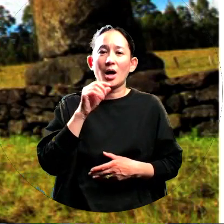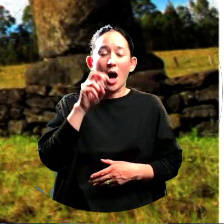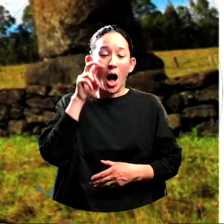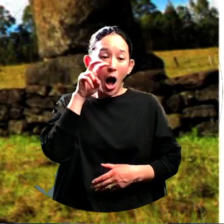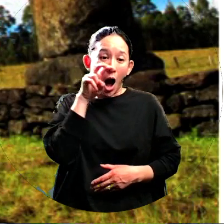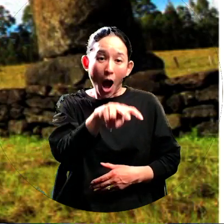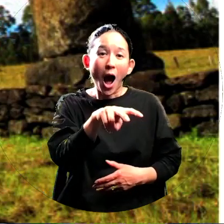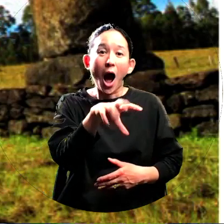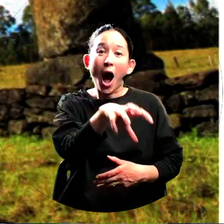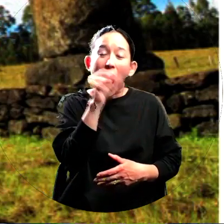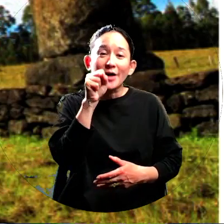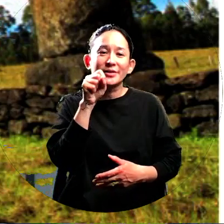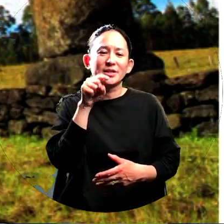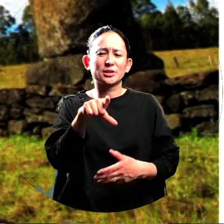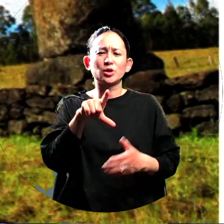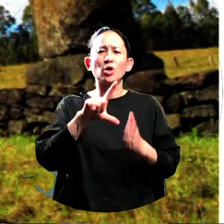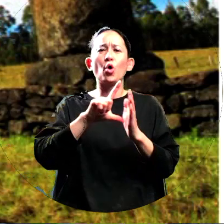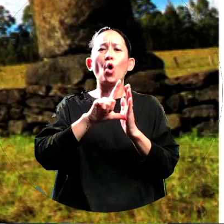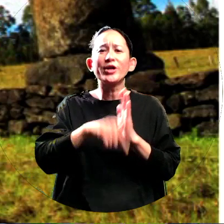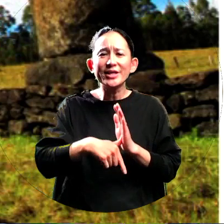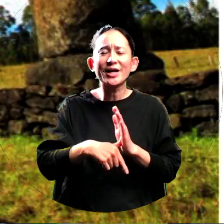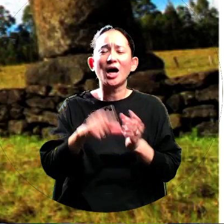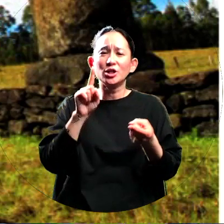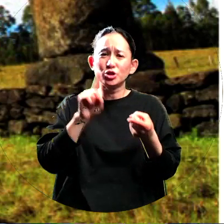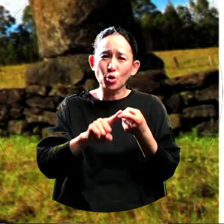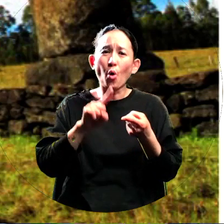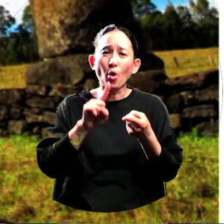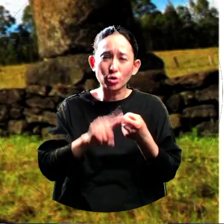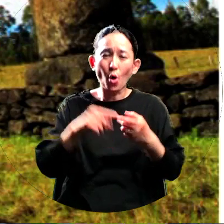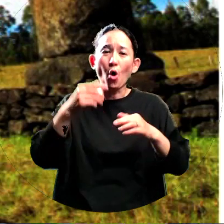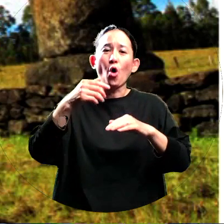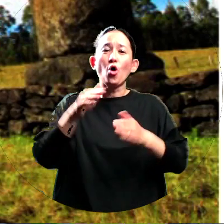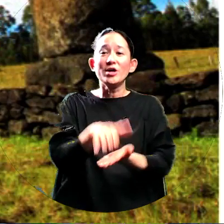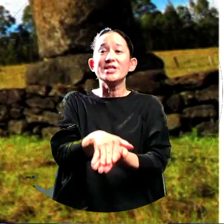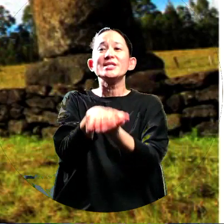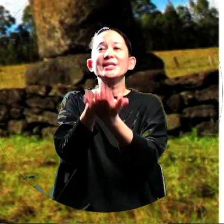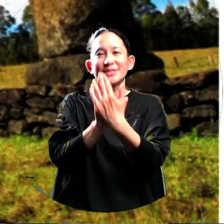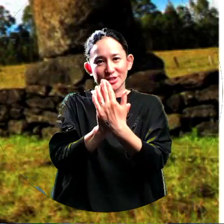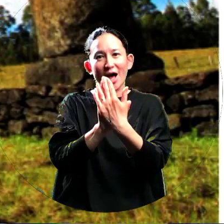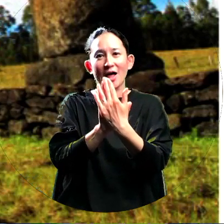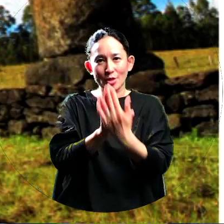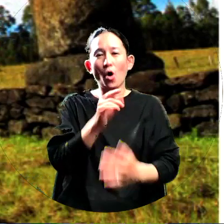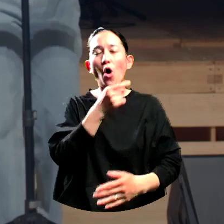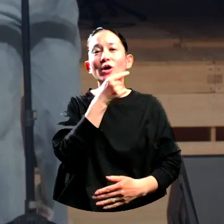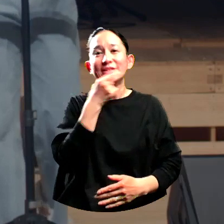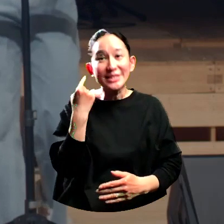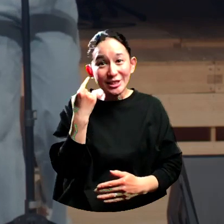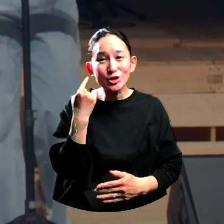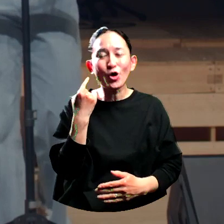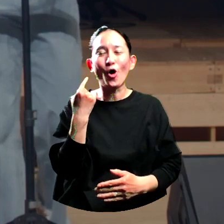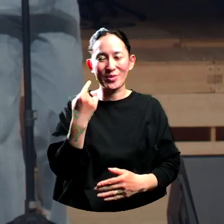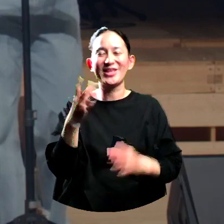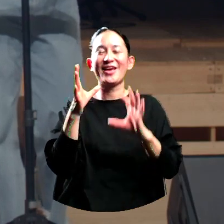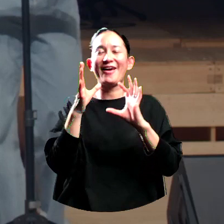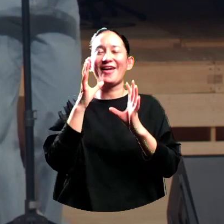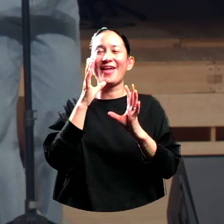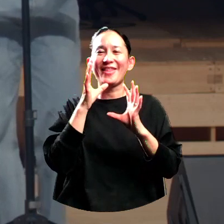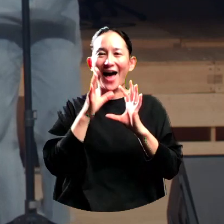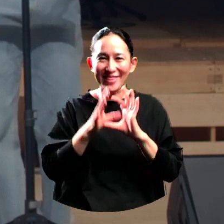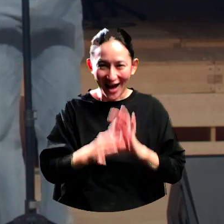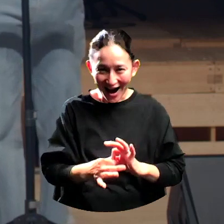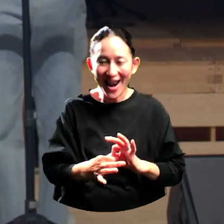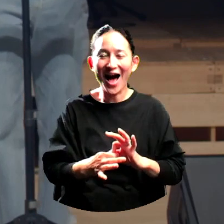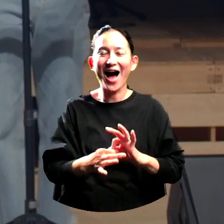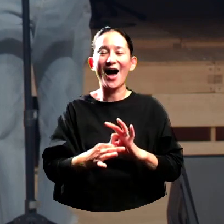見したその日がなんとイースターの日曜日だったんです。 Yeah, that was on Easter Sunday. だからイースター島ってついたんだ